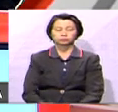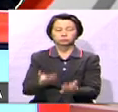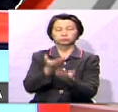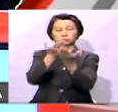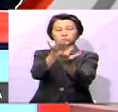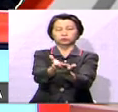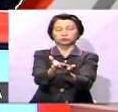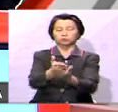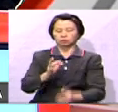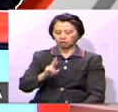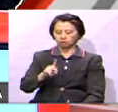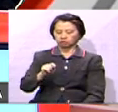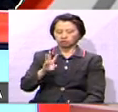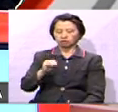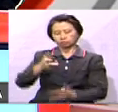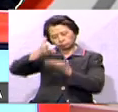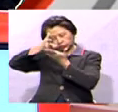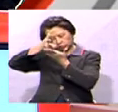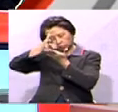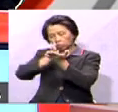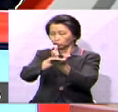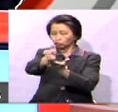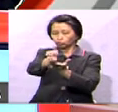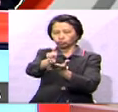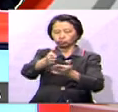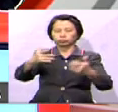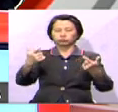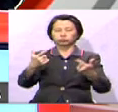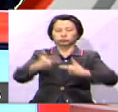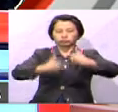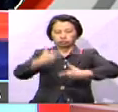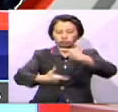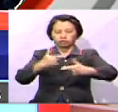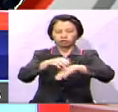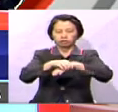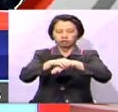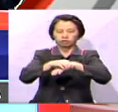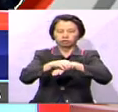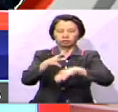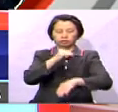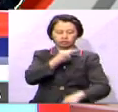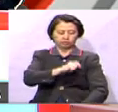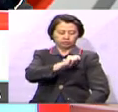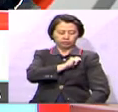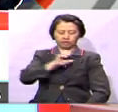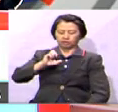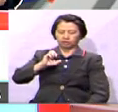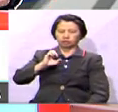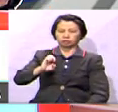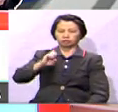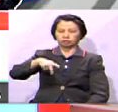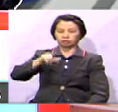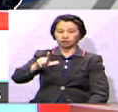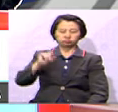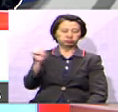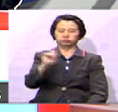cadangan naga RTM menyiakan secara langsung perlawanan liga perdana inggeris dan sepanyol adalah tidak praktikal